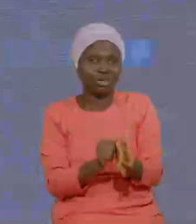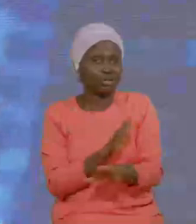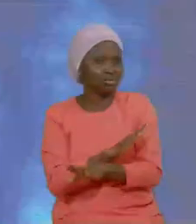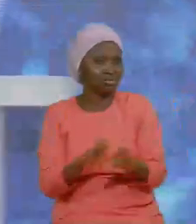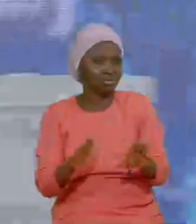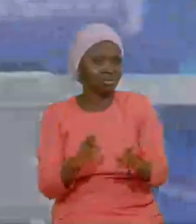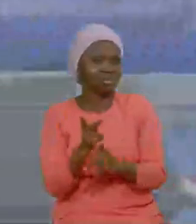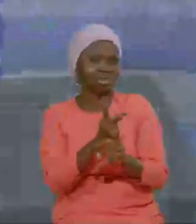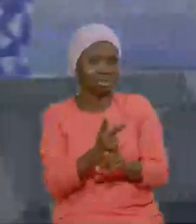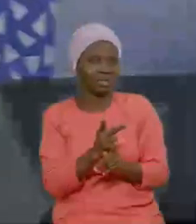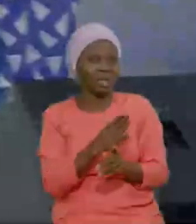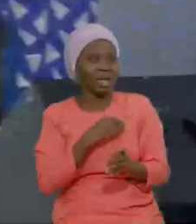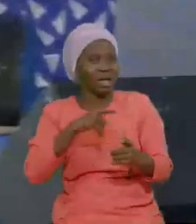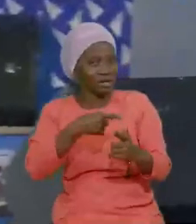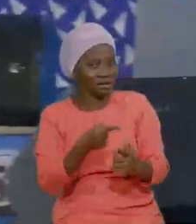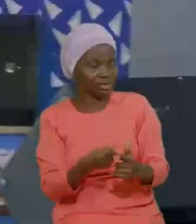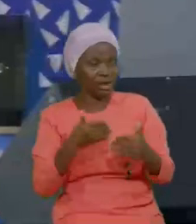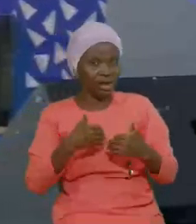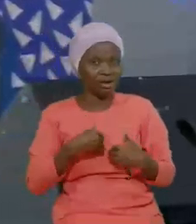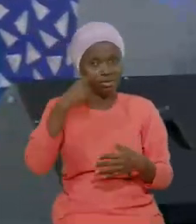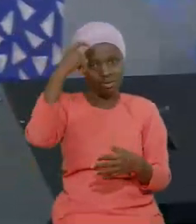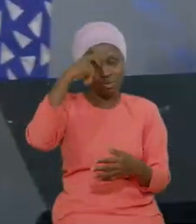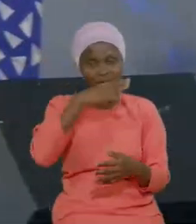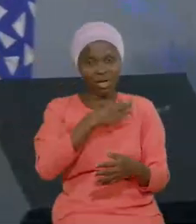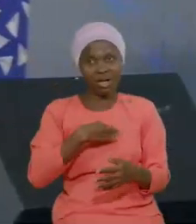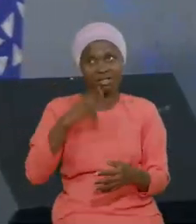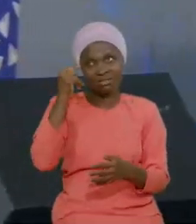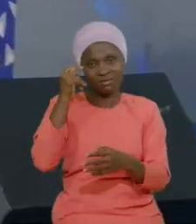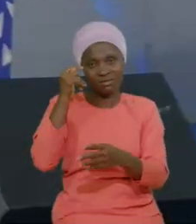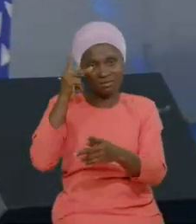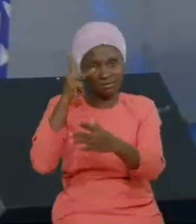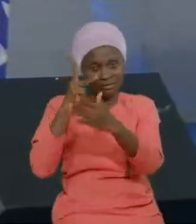Le monde qui s'en fout. Have the vision, have the ability,